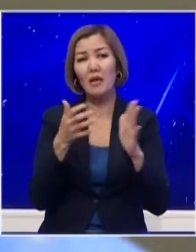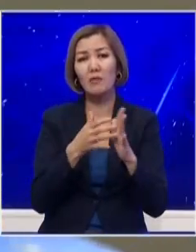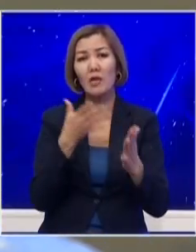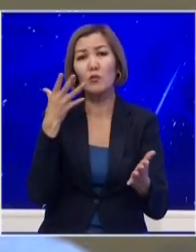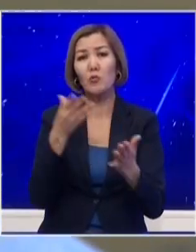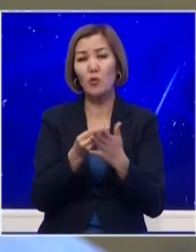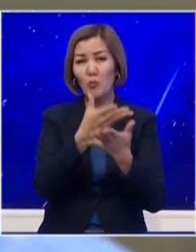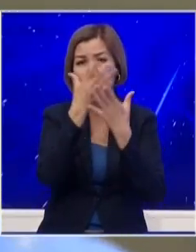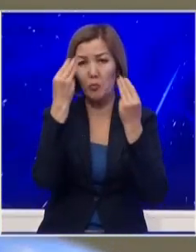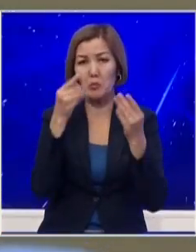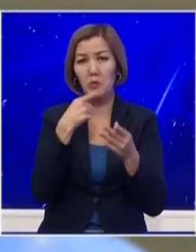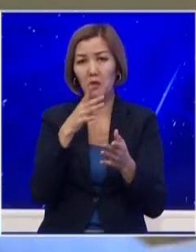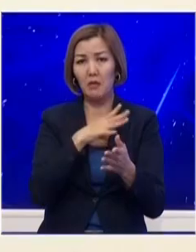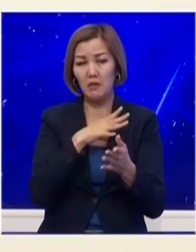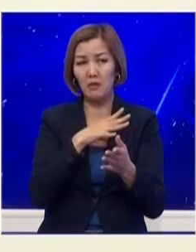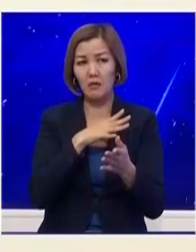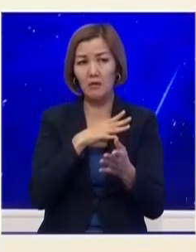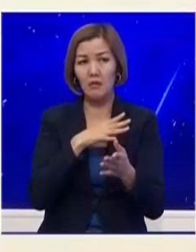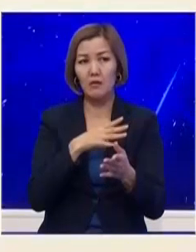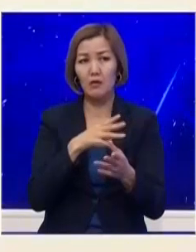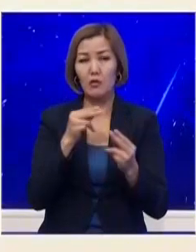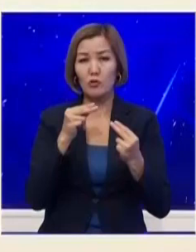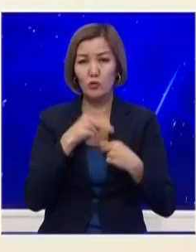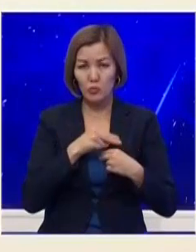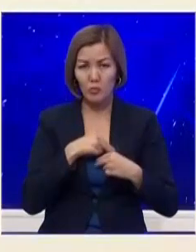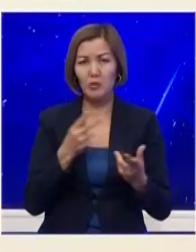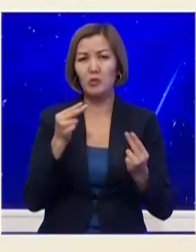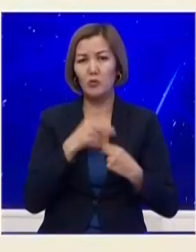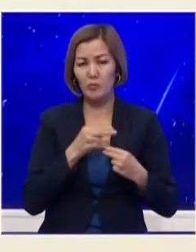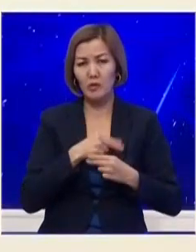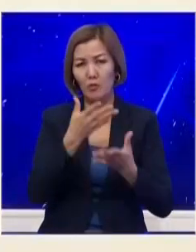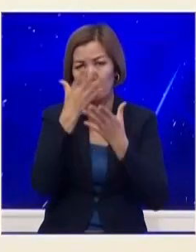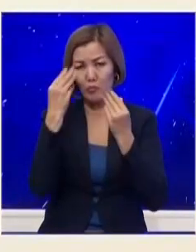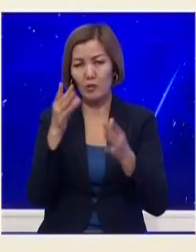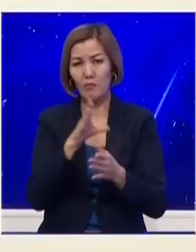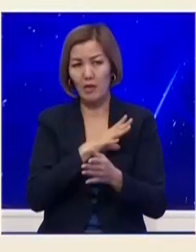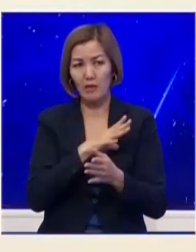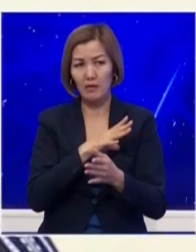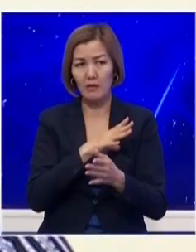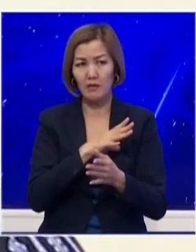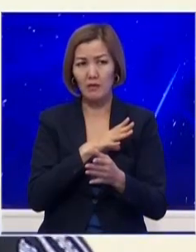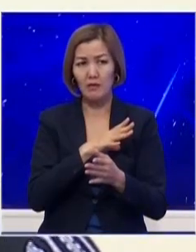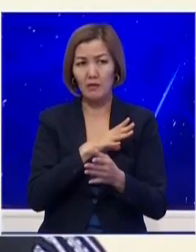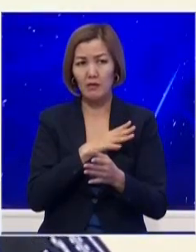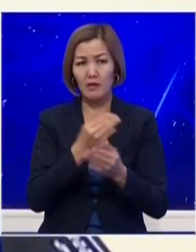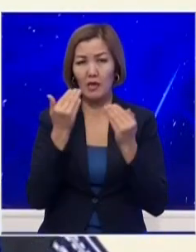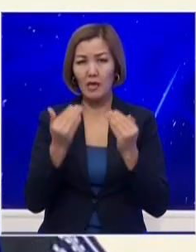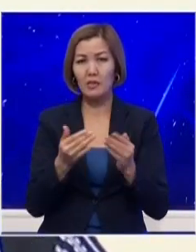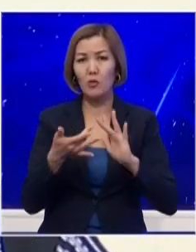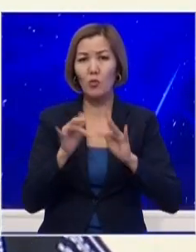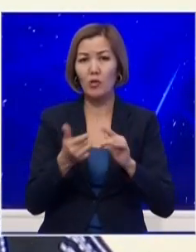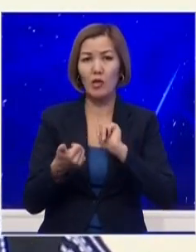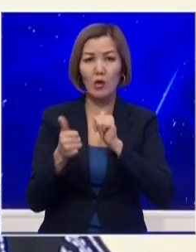естен шығарғанын айтып ақталуда. Жұмыс деп жүріп, ұмытылып қалады екен барлығы. Бәрі қазір енді онлайнға